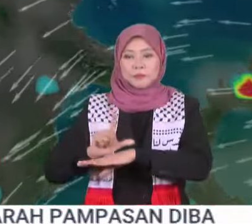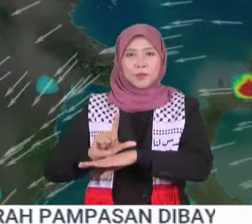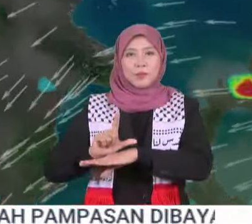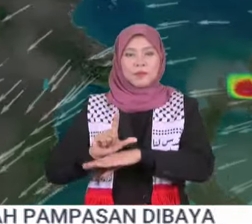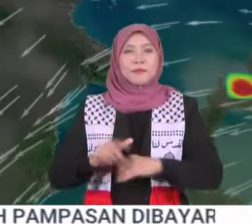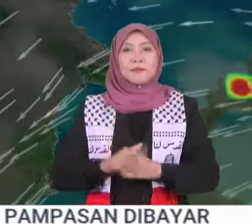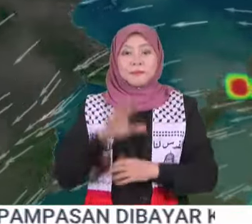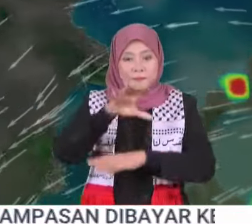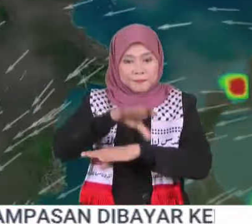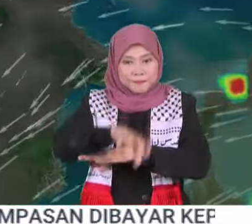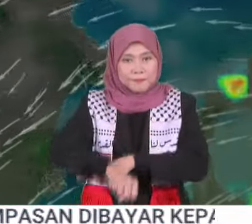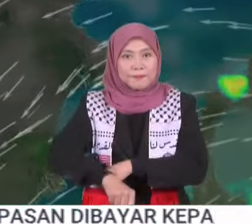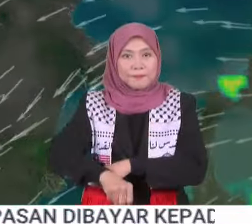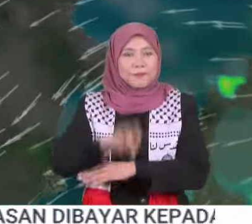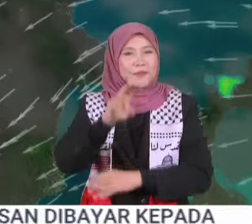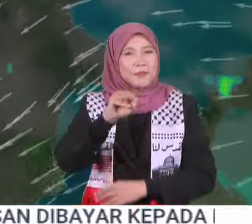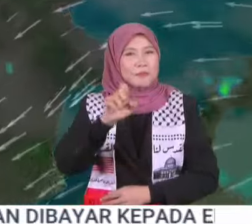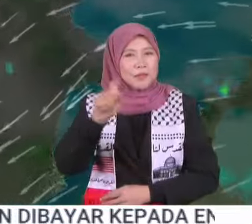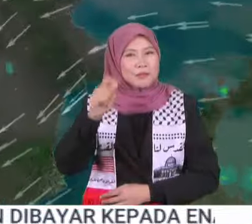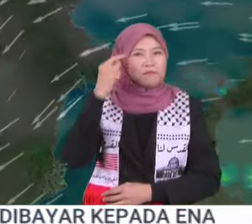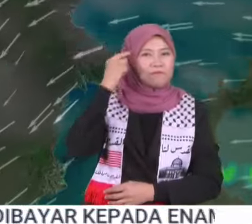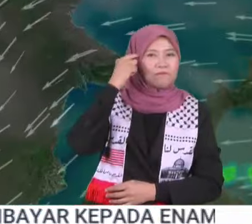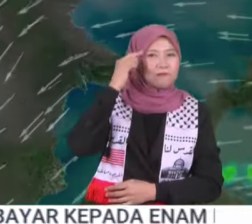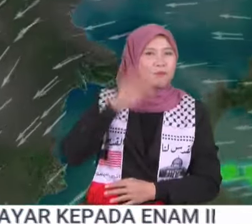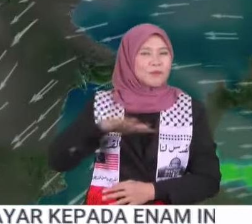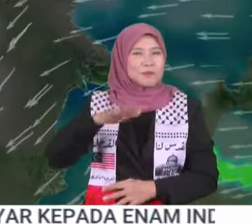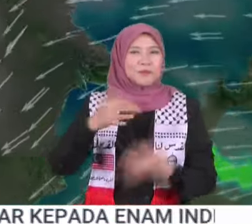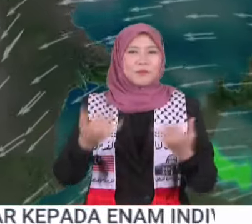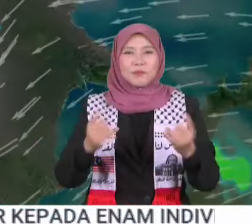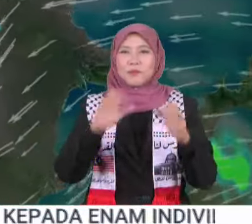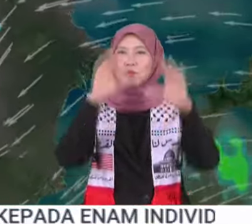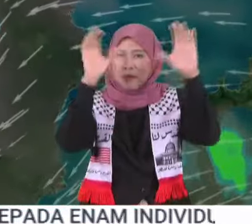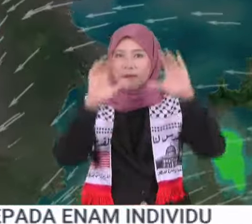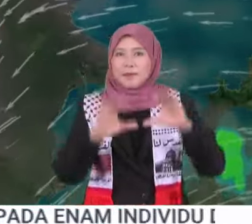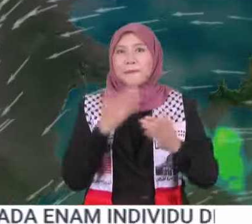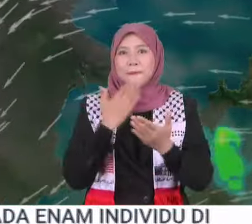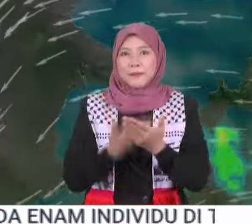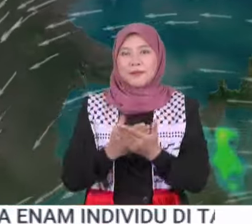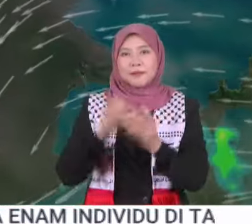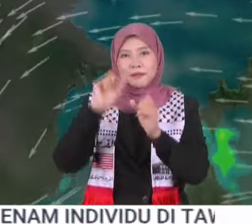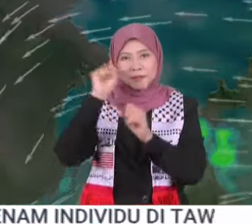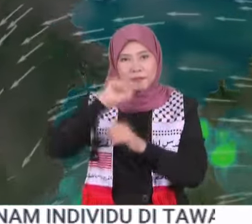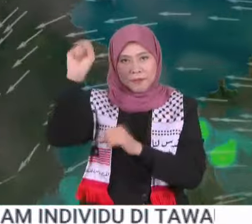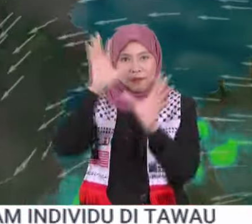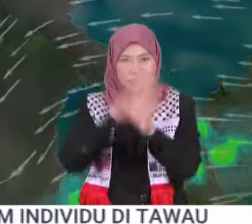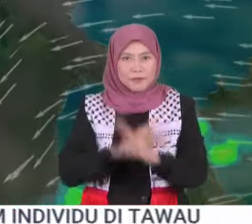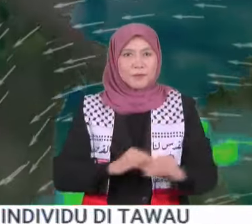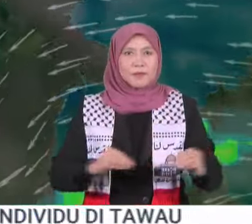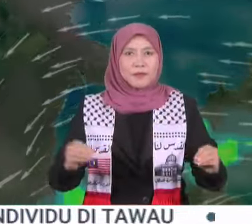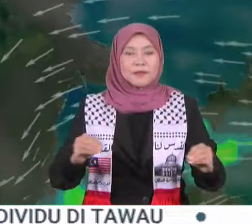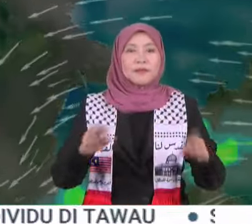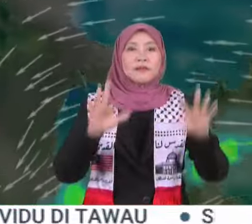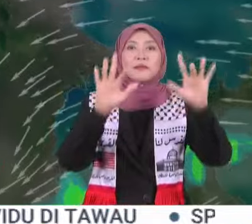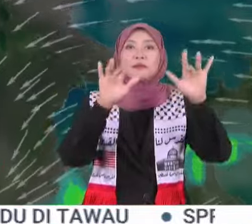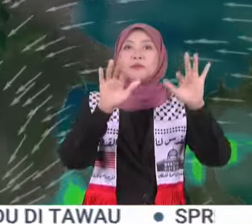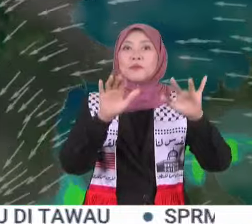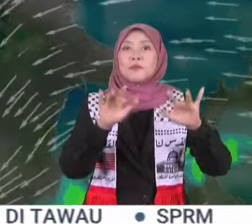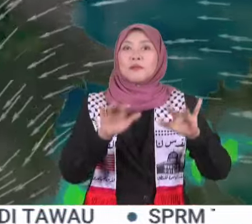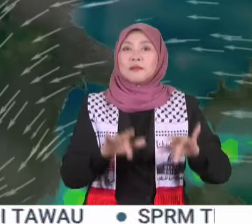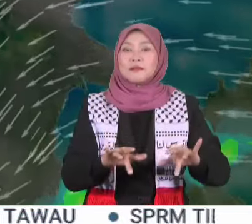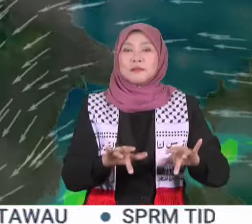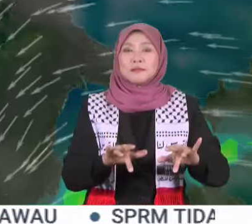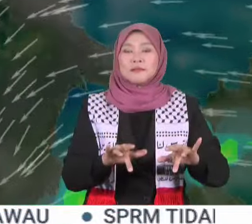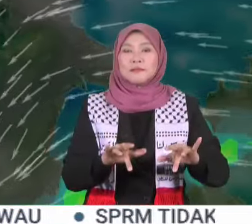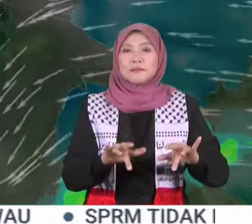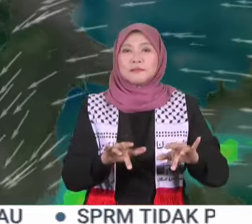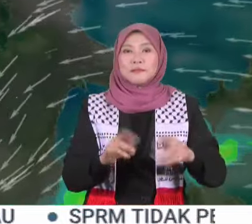Bagi sebelah malam pula, Met Malaysia menjangkakan untuk keadaan cuaca yang agak baik bagi Sabah dan juga Sarawak. Namun keadaan hujan berpotensi untuk